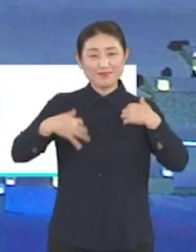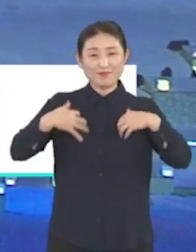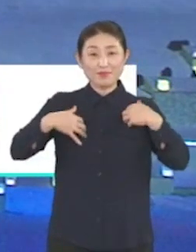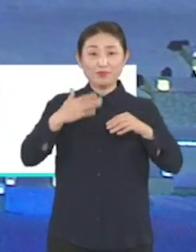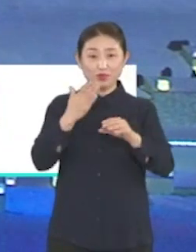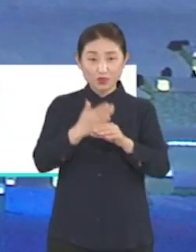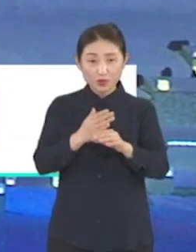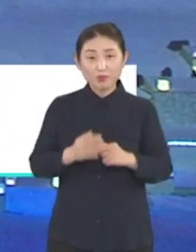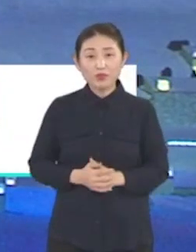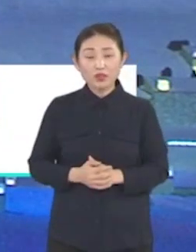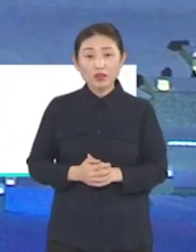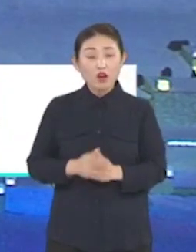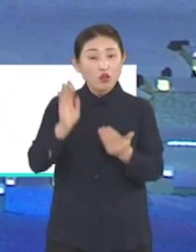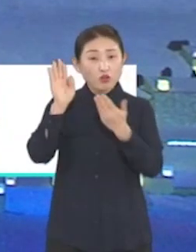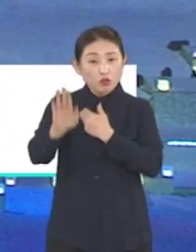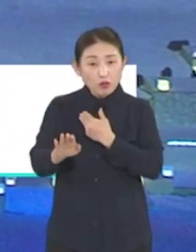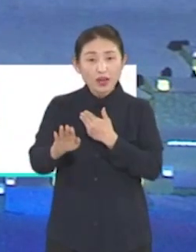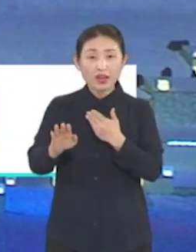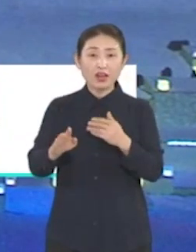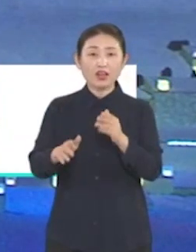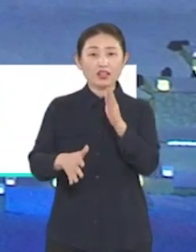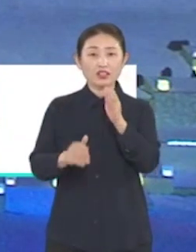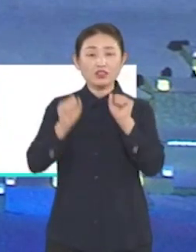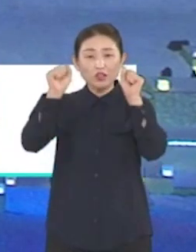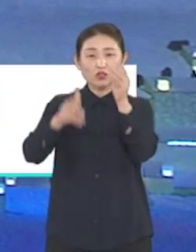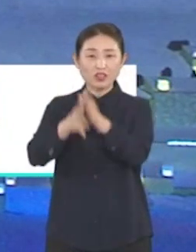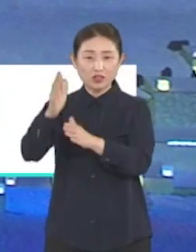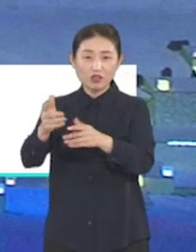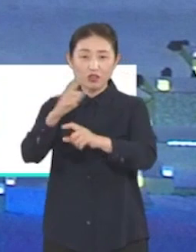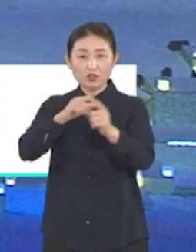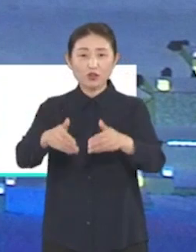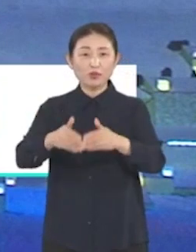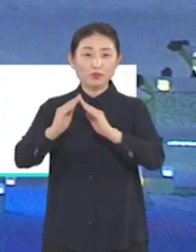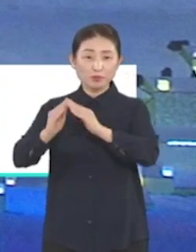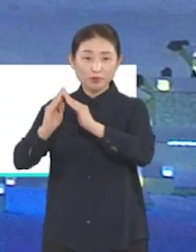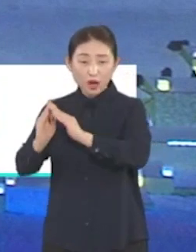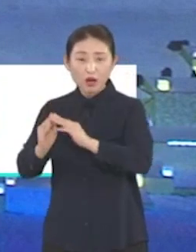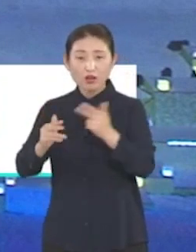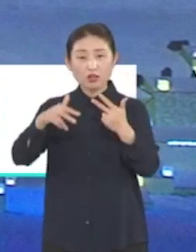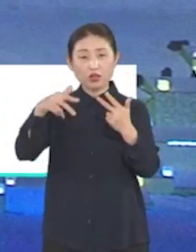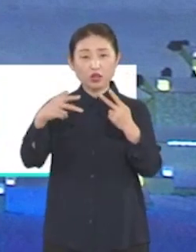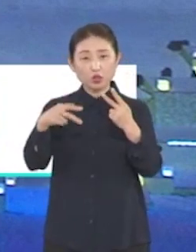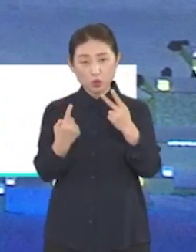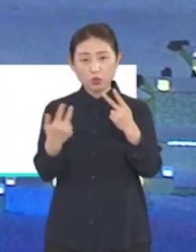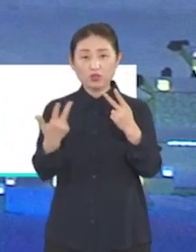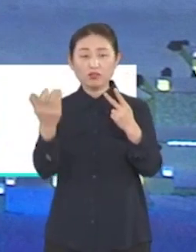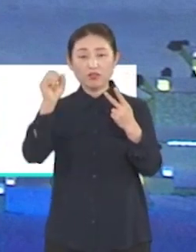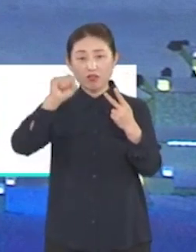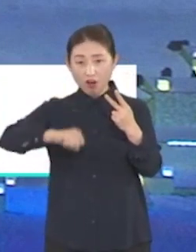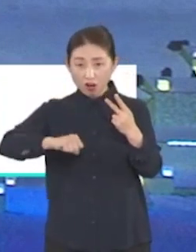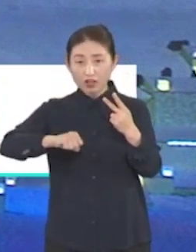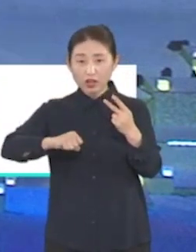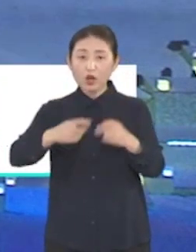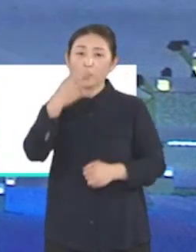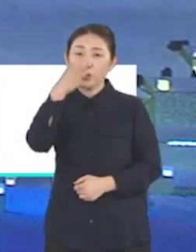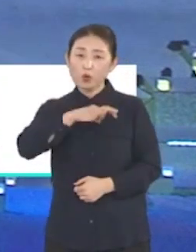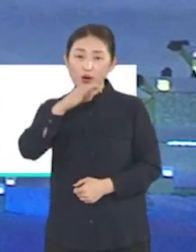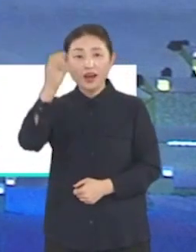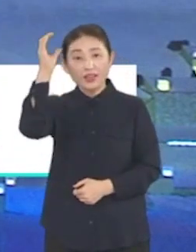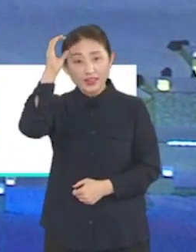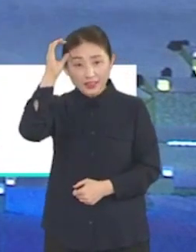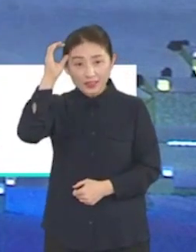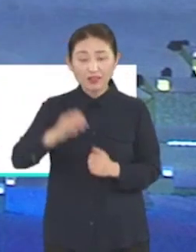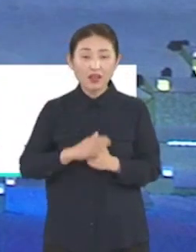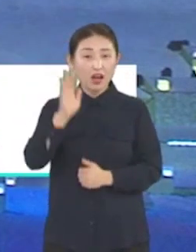대학 경기대회를 통해 지역의 체육시설이 대거 확충되고 2조 7천억 원의 직간접적 파급 효과가